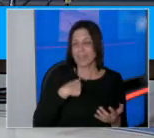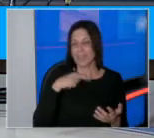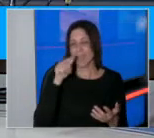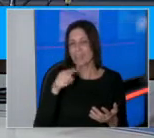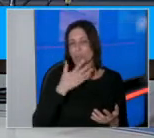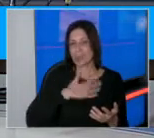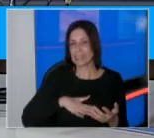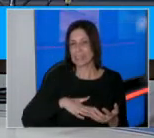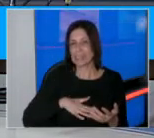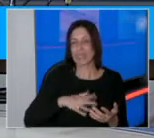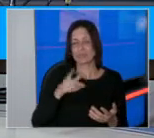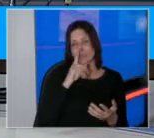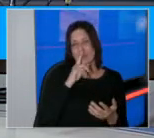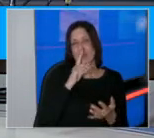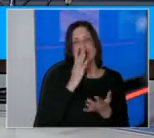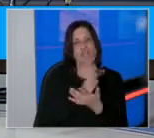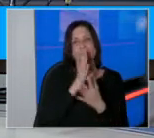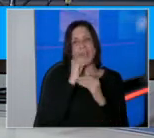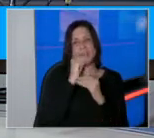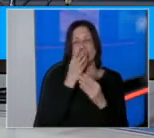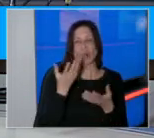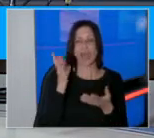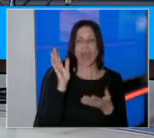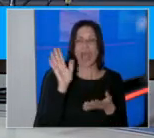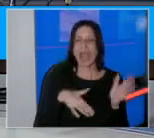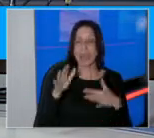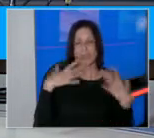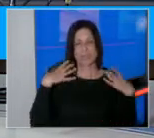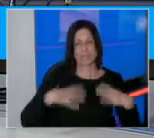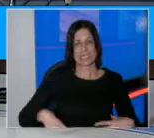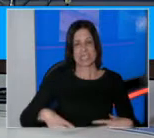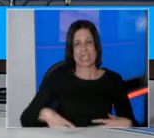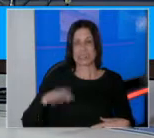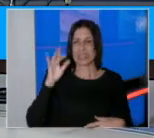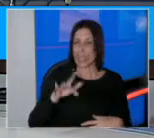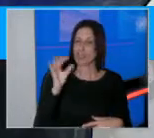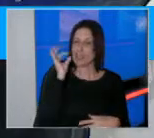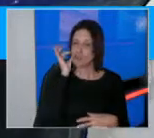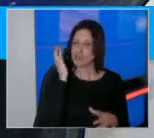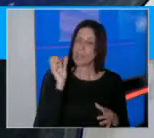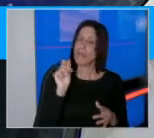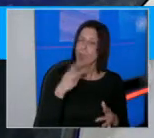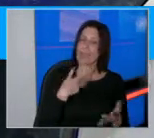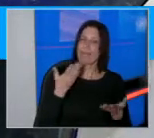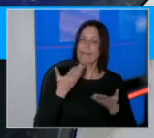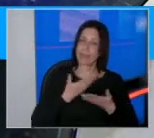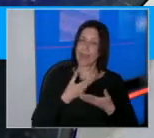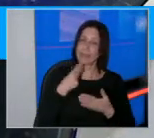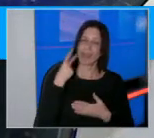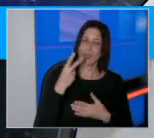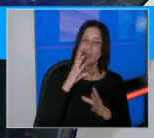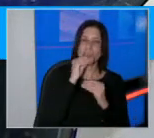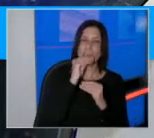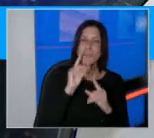נרצה, זה הכי מושתק. אם דיברו כבר על אלימות פיזית נגד נשים, אוקיי, קיבלתי, ראינו, דיברו